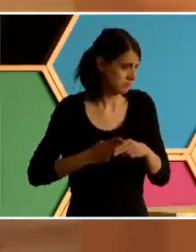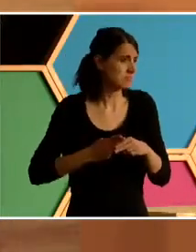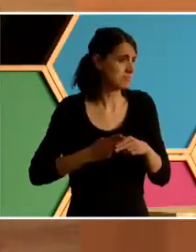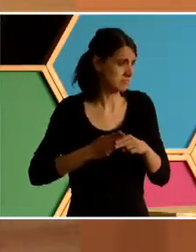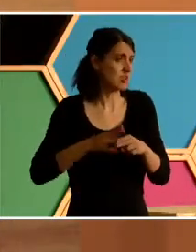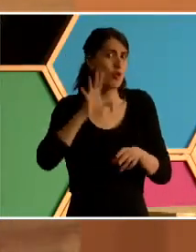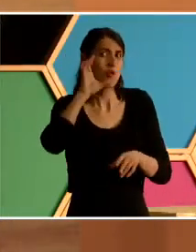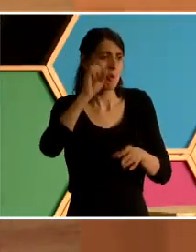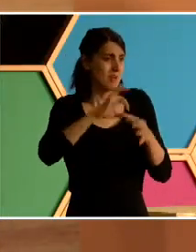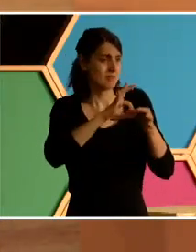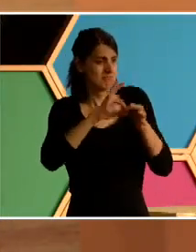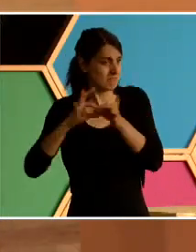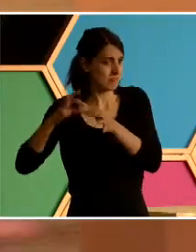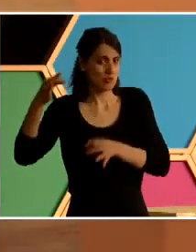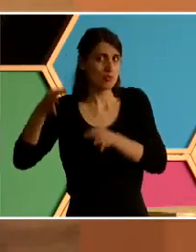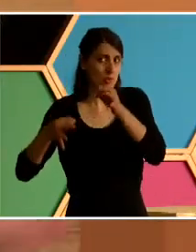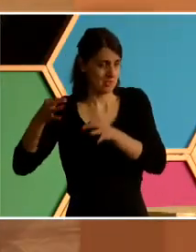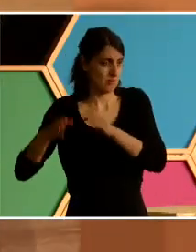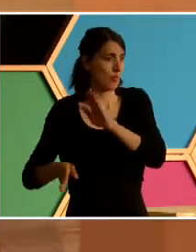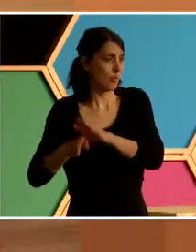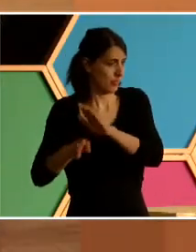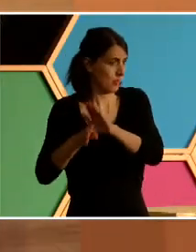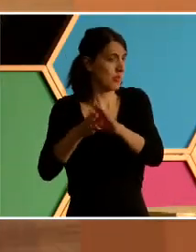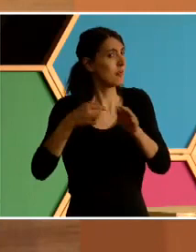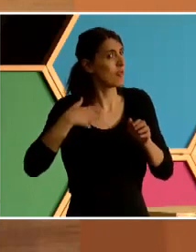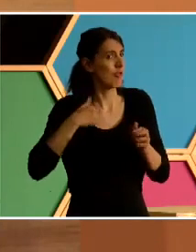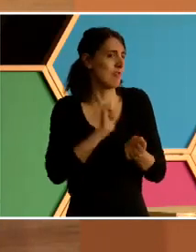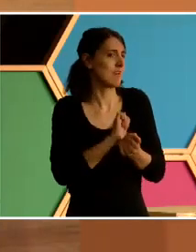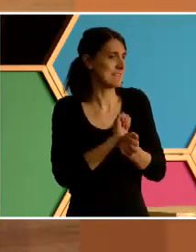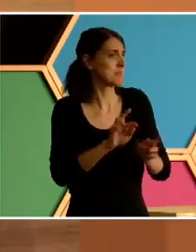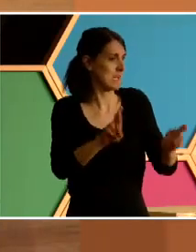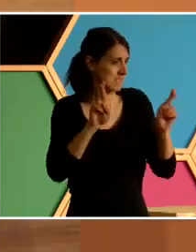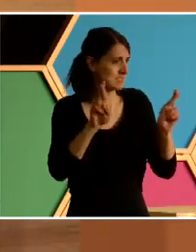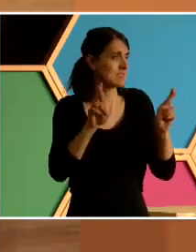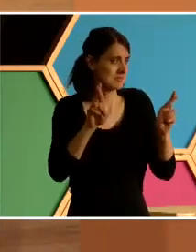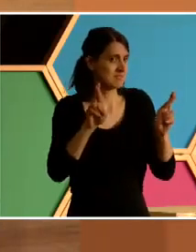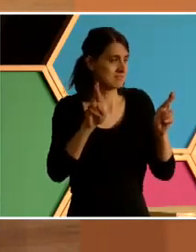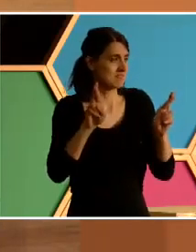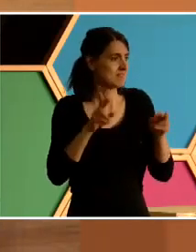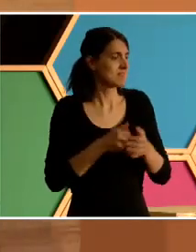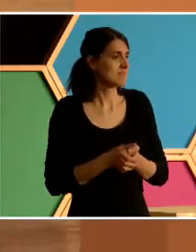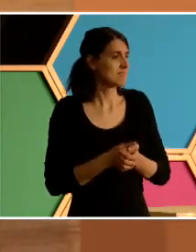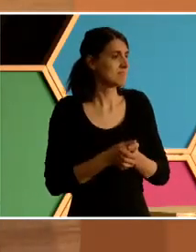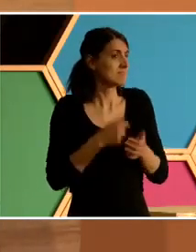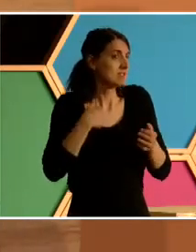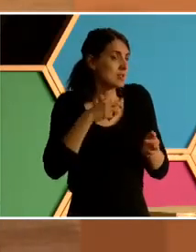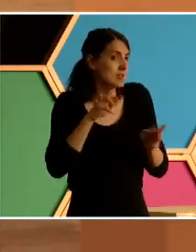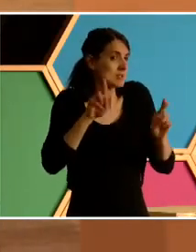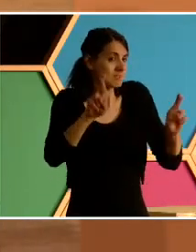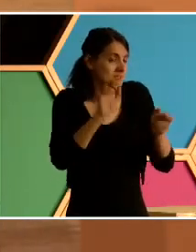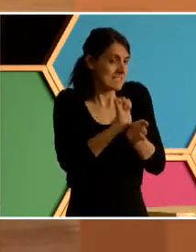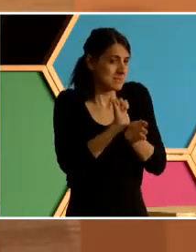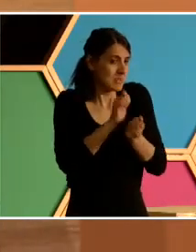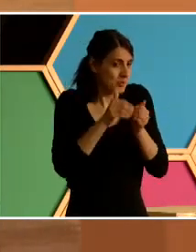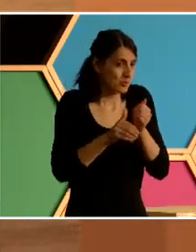continua, però estic profundament esperançada, i jo vull acabar així, no? Estic profundament esperançada. Espero que el proper 26 de maig, i us